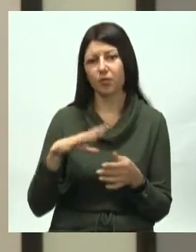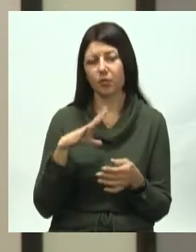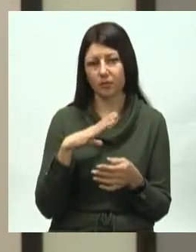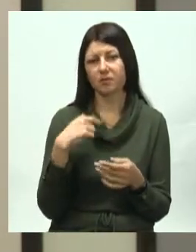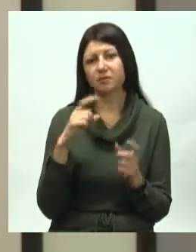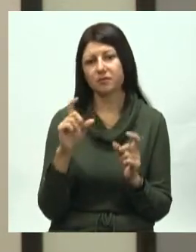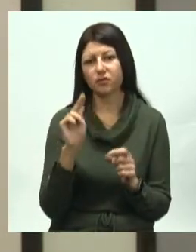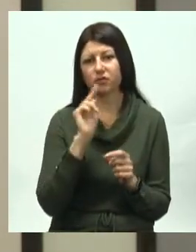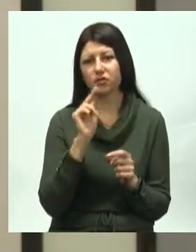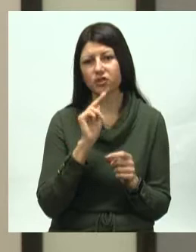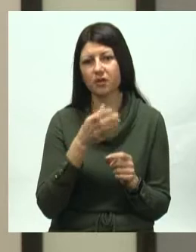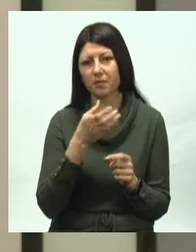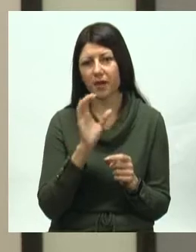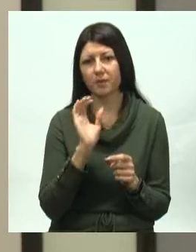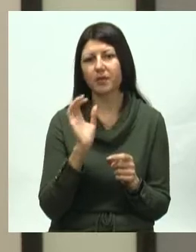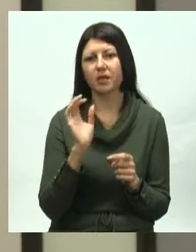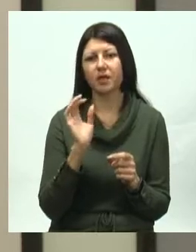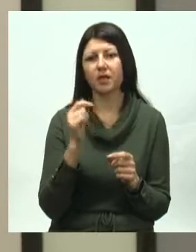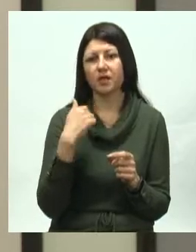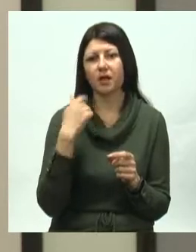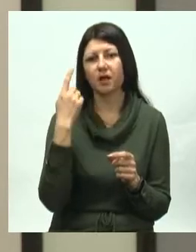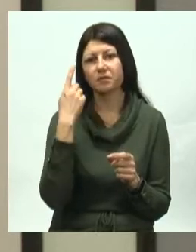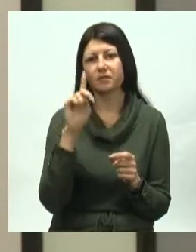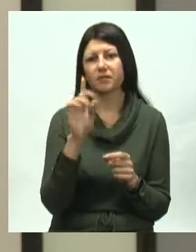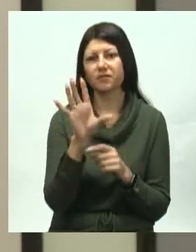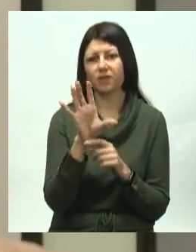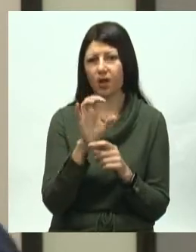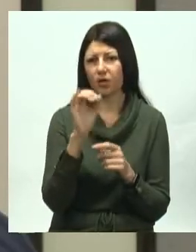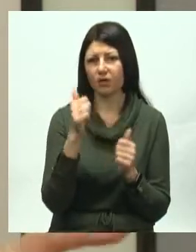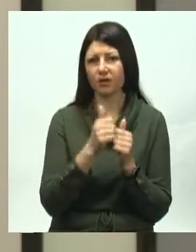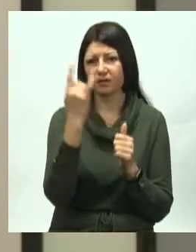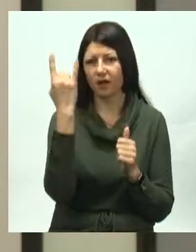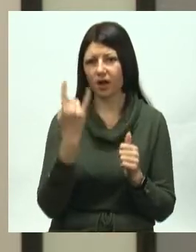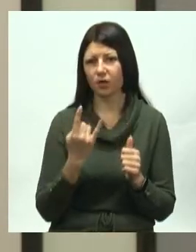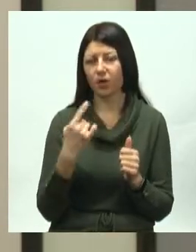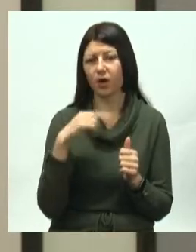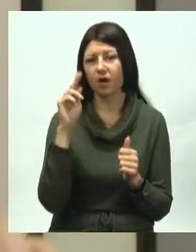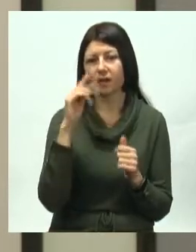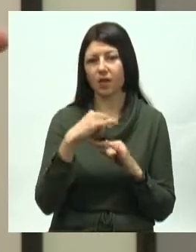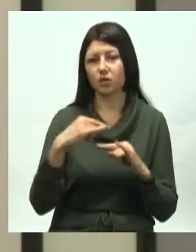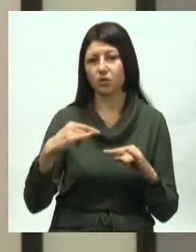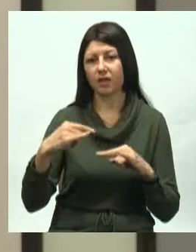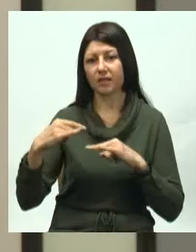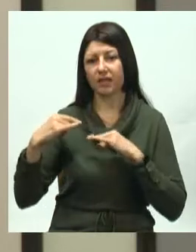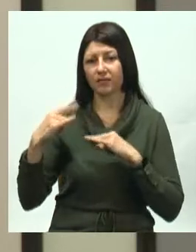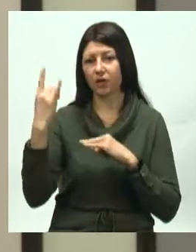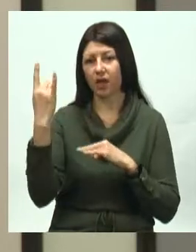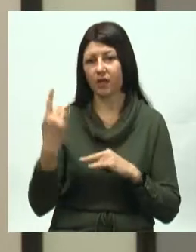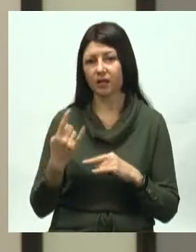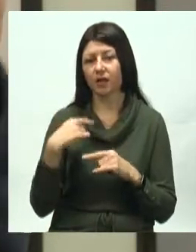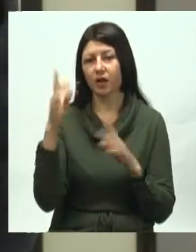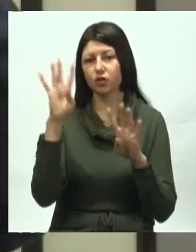посидели, попили чай, и мне пришла идея сфотографировать его возле окна. И когда я отодвигал стол от окна, открывал